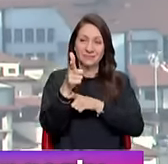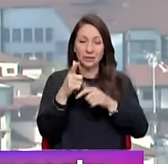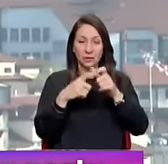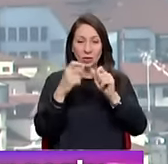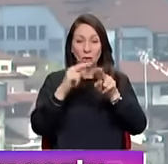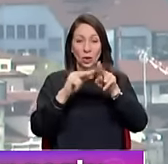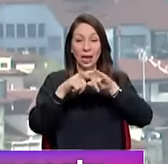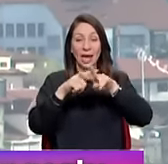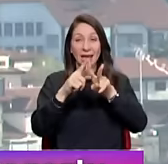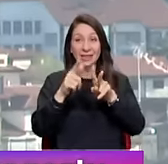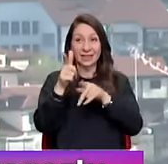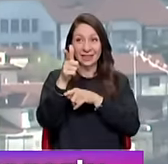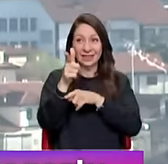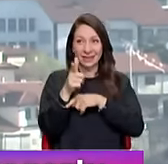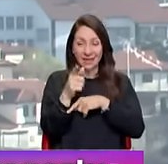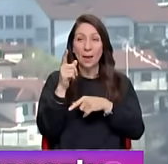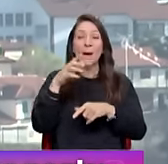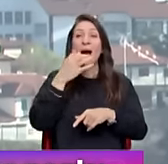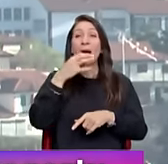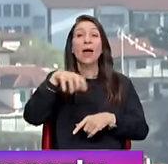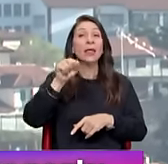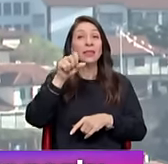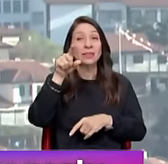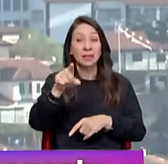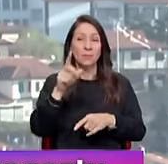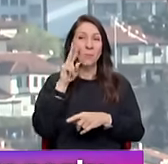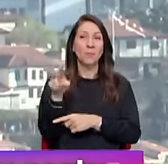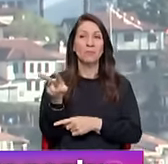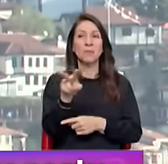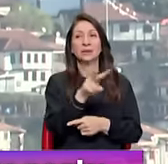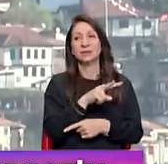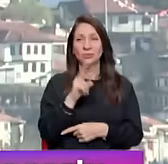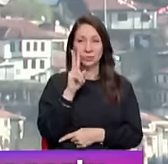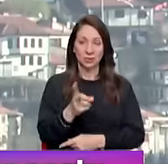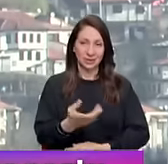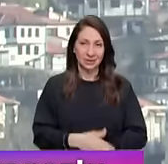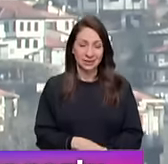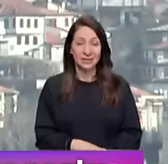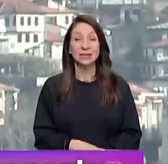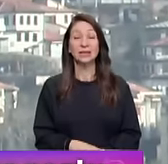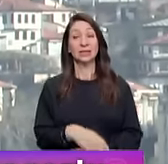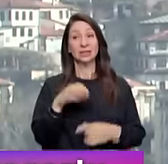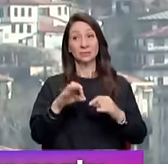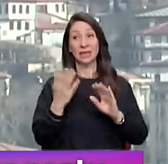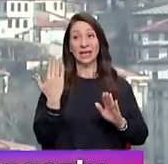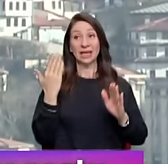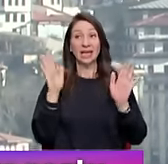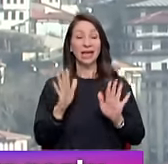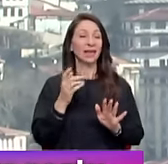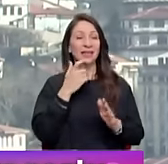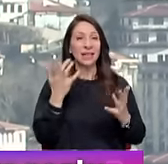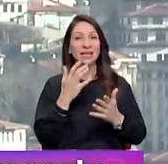Gökhan Arıkan açıldığında başkentin manzarasını da göreceksiniz. Şimdi geride kalan